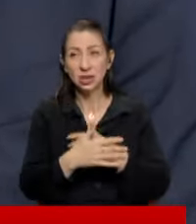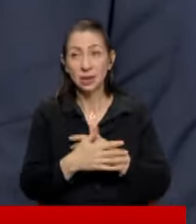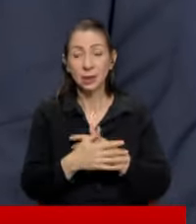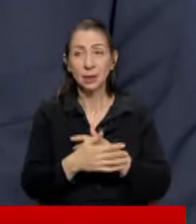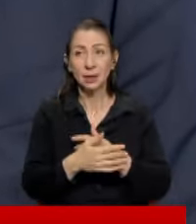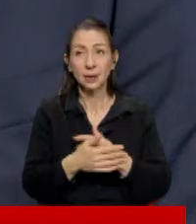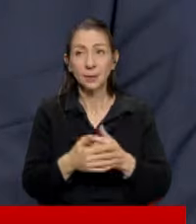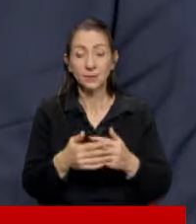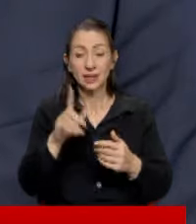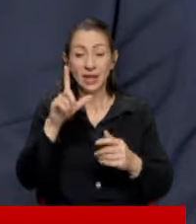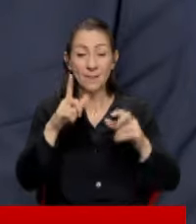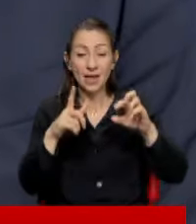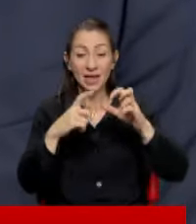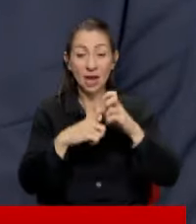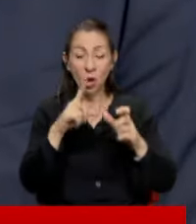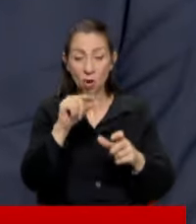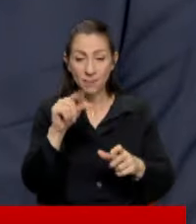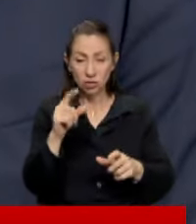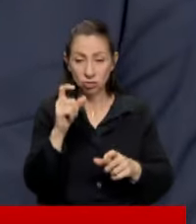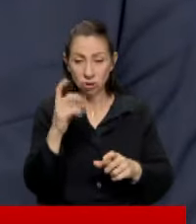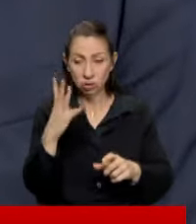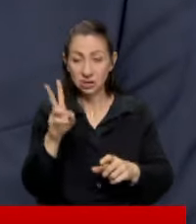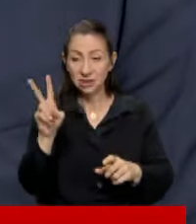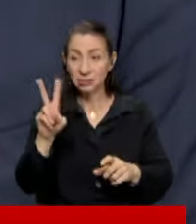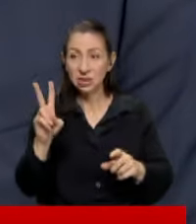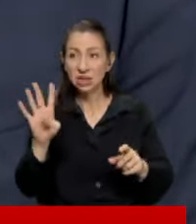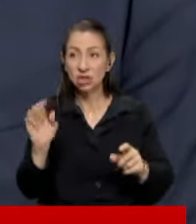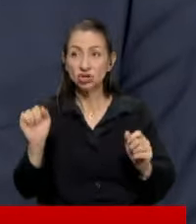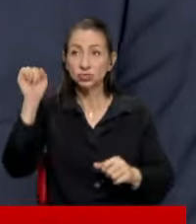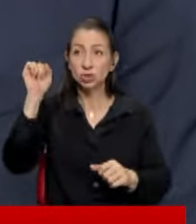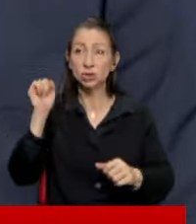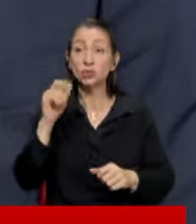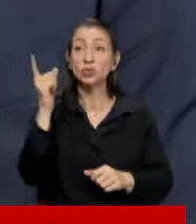gece LPG'de 11 94'ten 20 40'a çıkmış tam % 10000